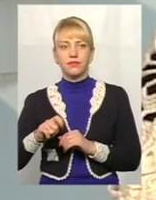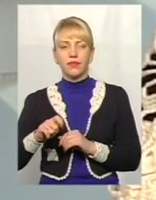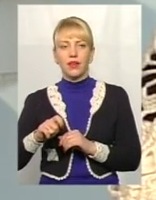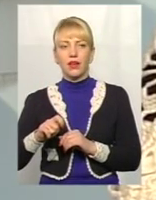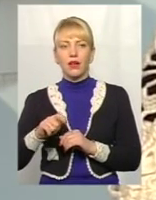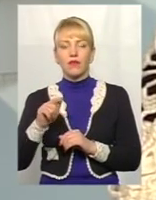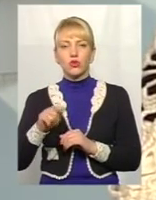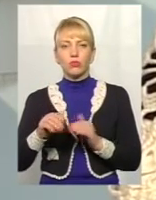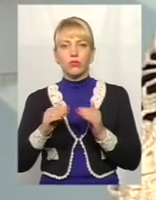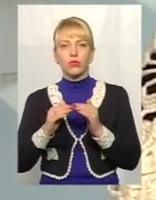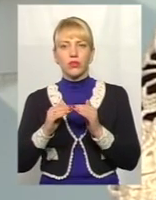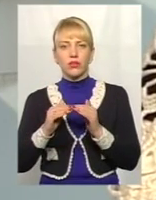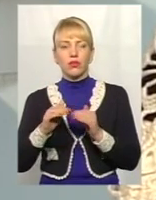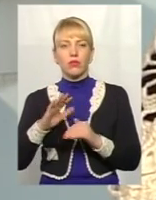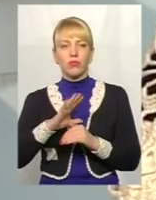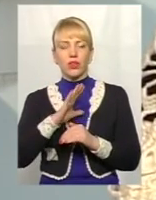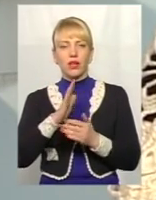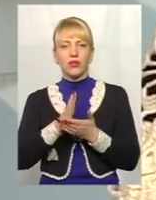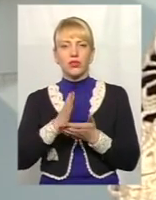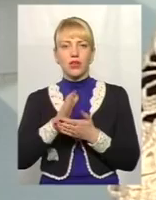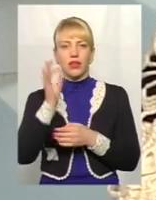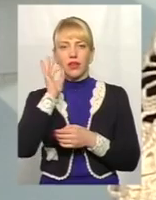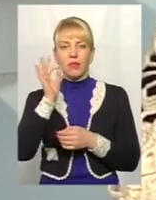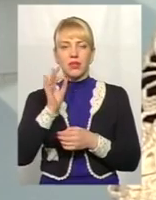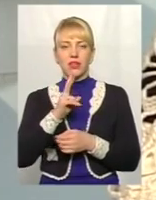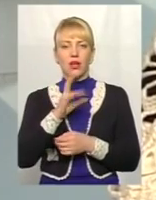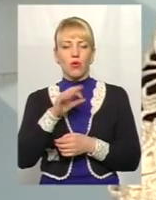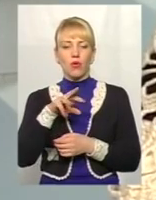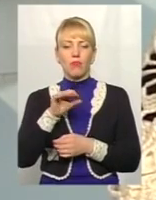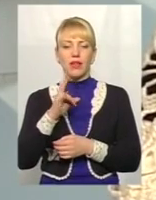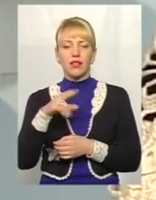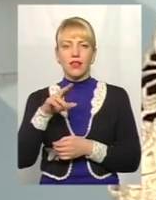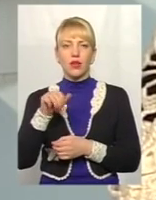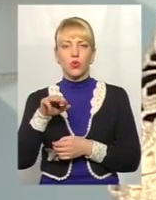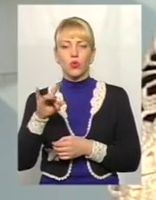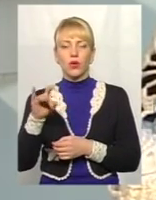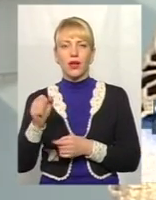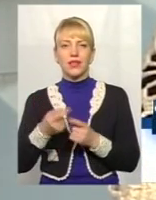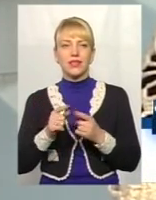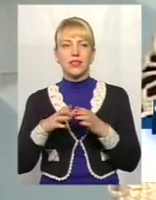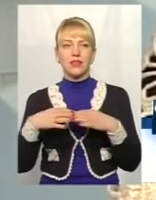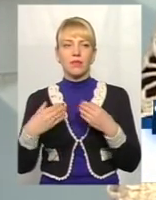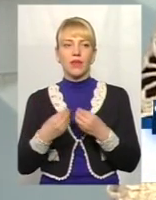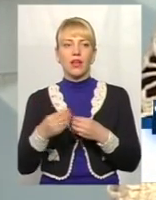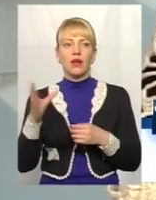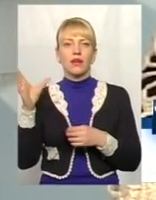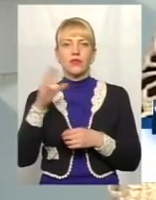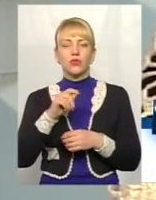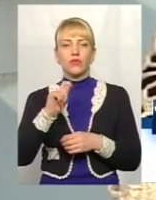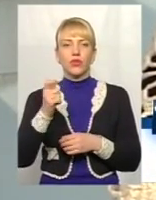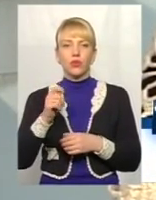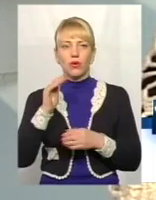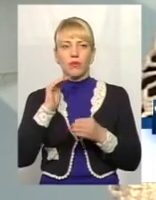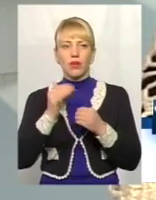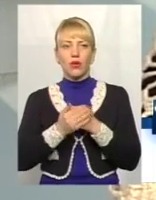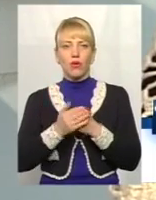в цьому будинку була розташована німецька комендатура. І ця сім'я майже всю війну